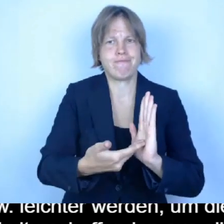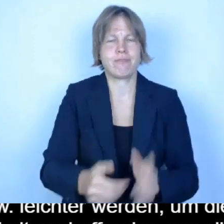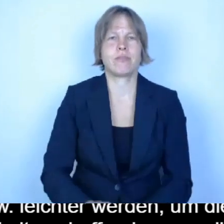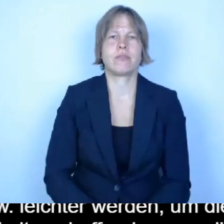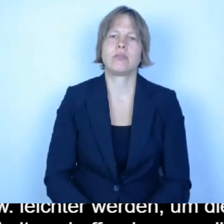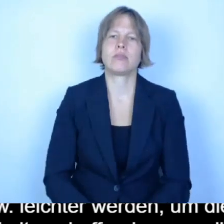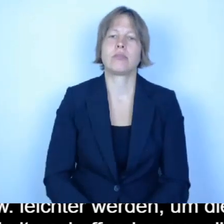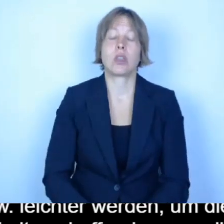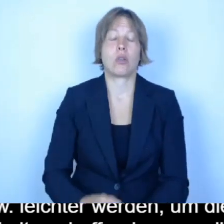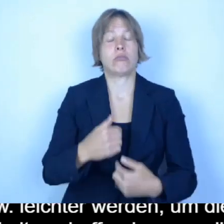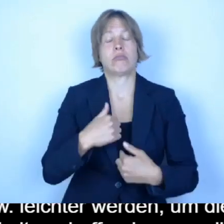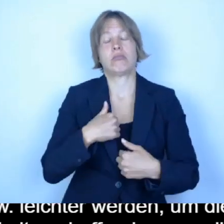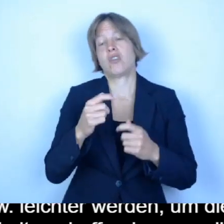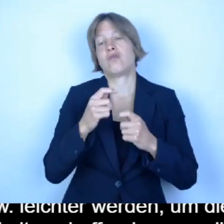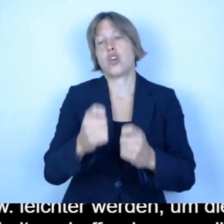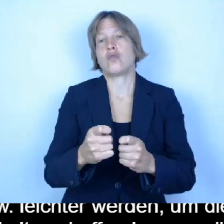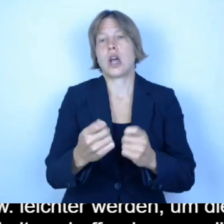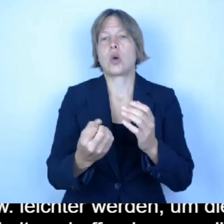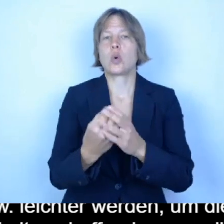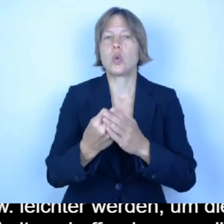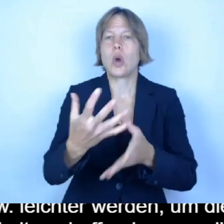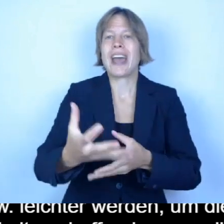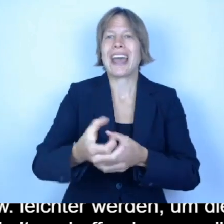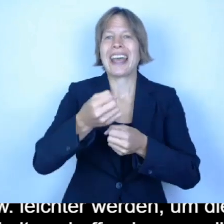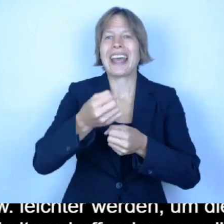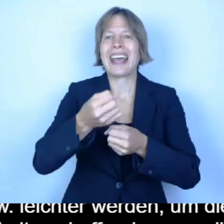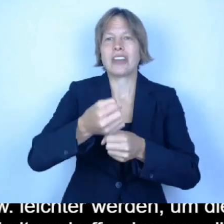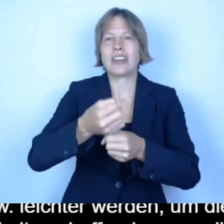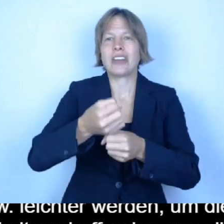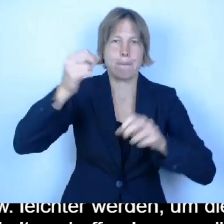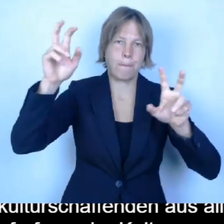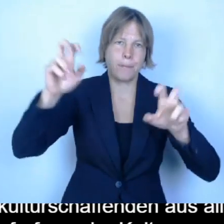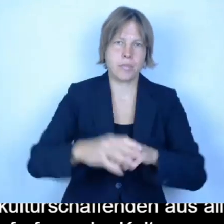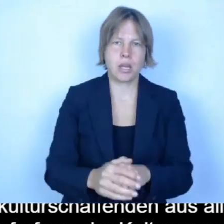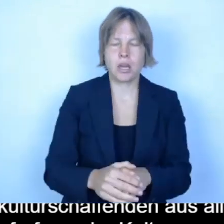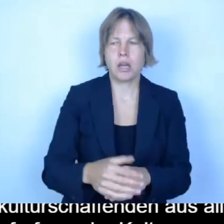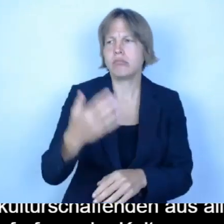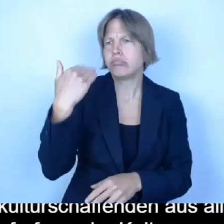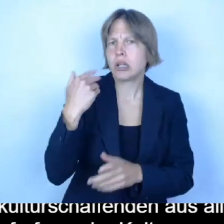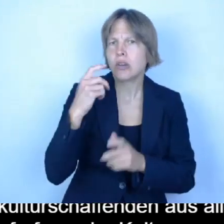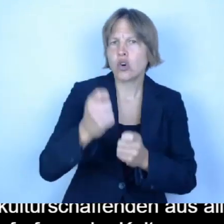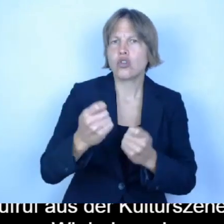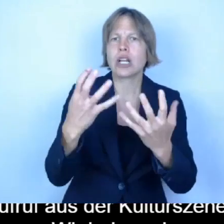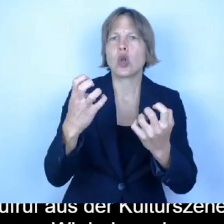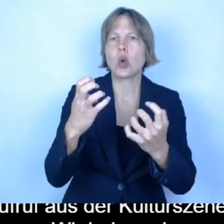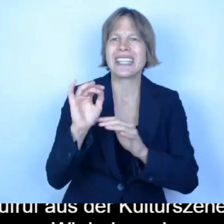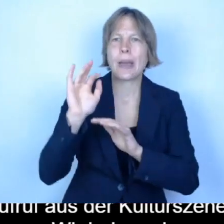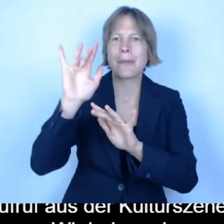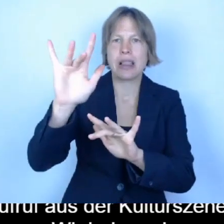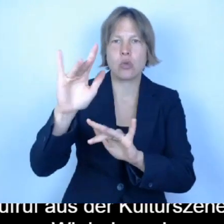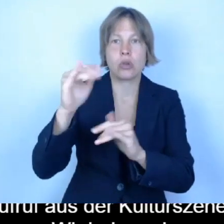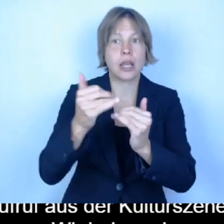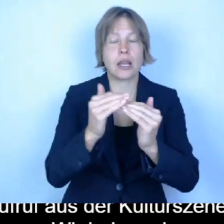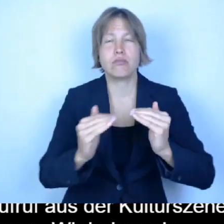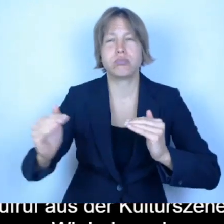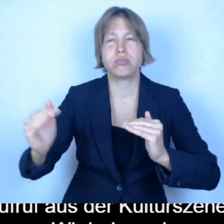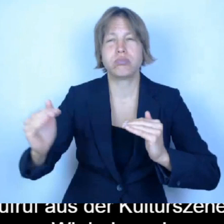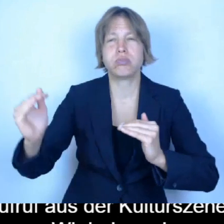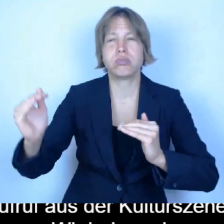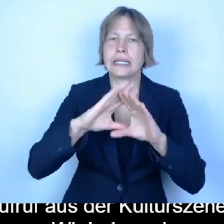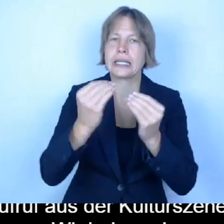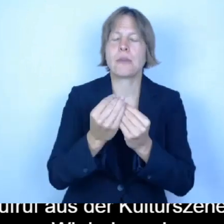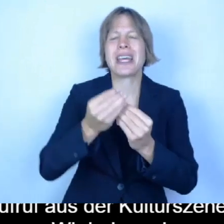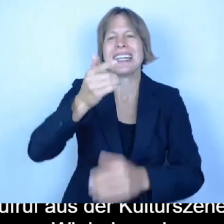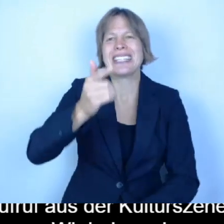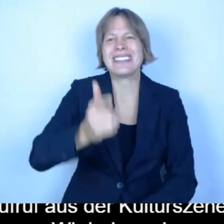am Anfang war, bei 90 Millionen, sondern wird jetzt insgesamt erhöht auf 200 Millionen. Sind jetzt alles zusammengenommen